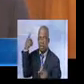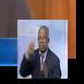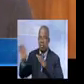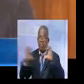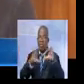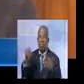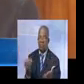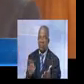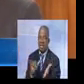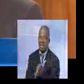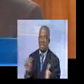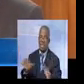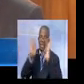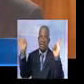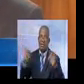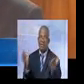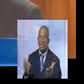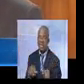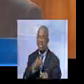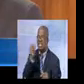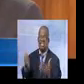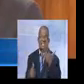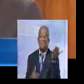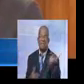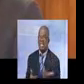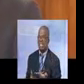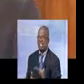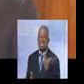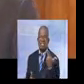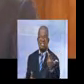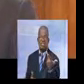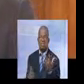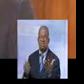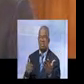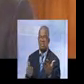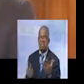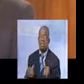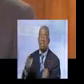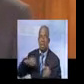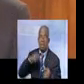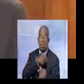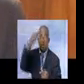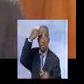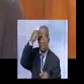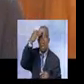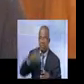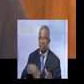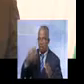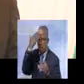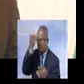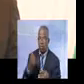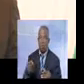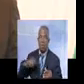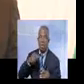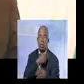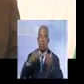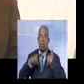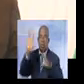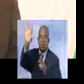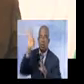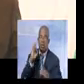hasard, répond à un besoin, celui de s'inspirer du bel exemple d'un pays